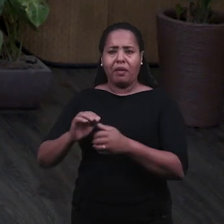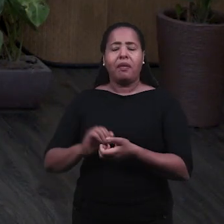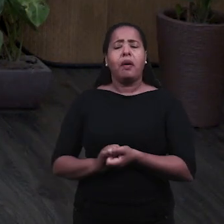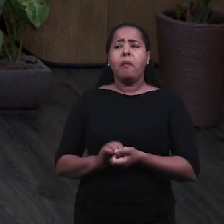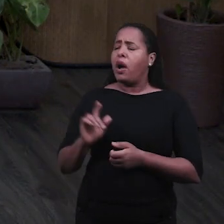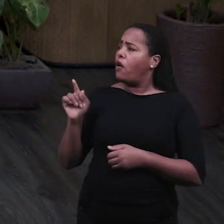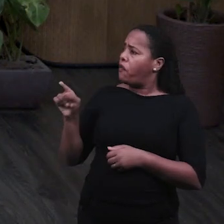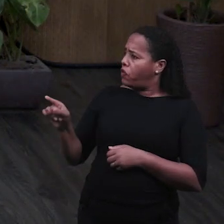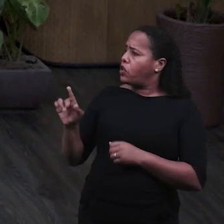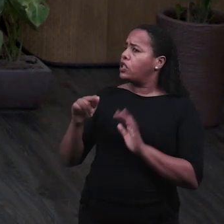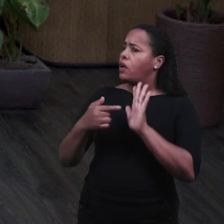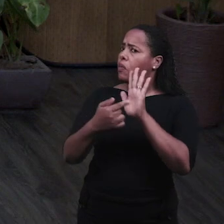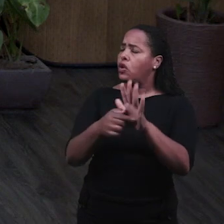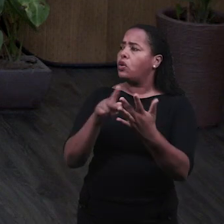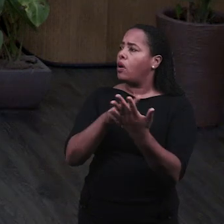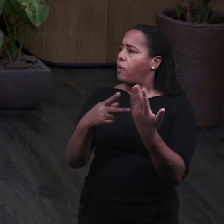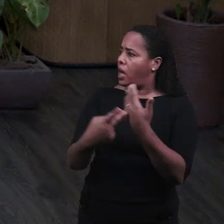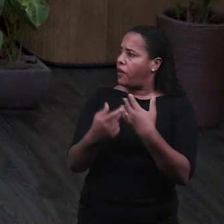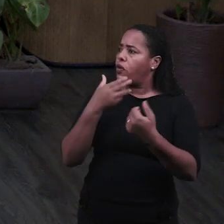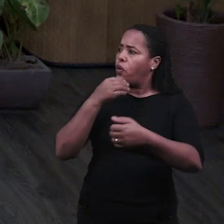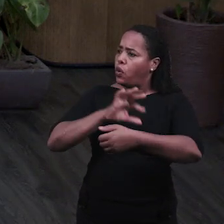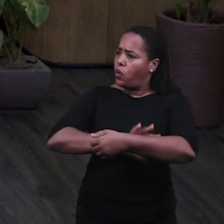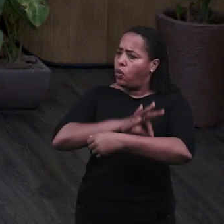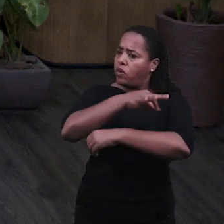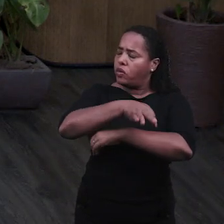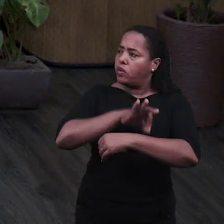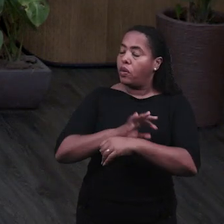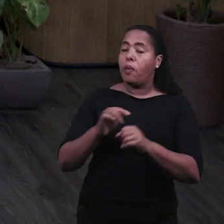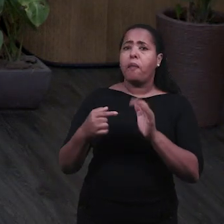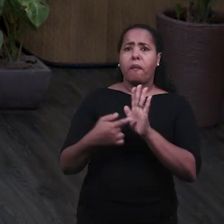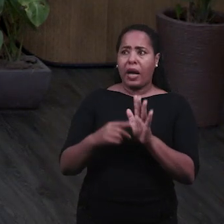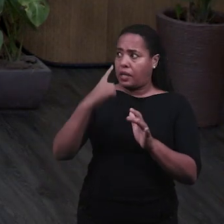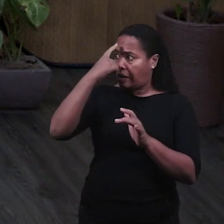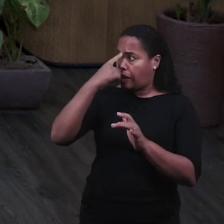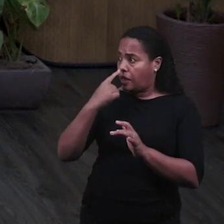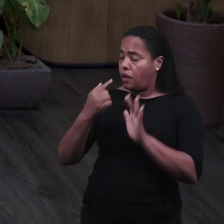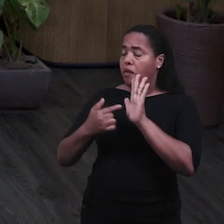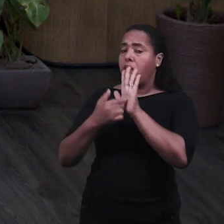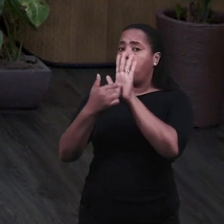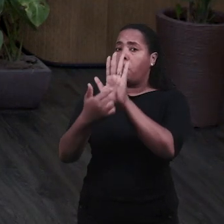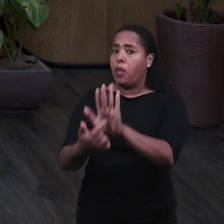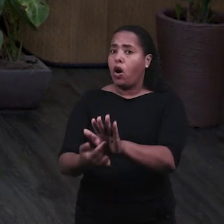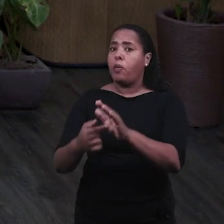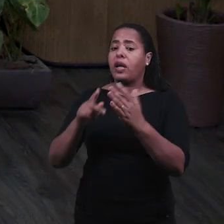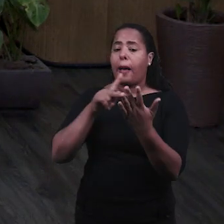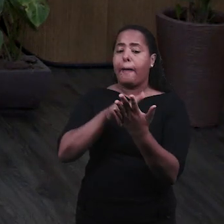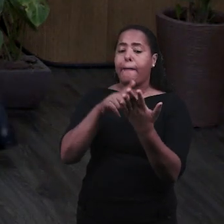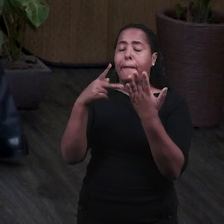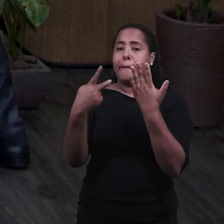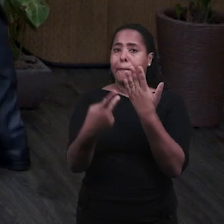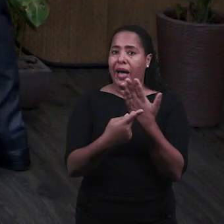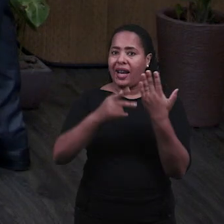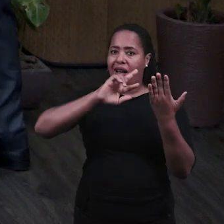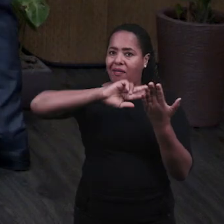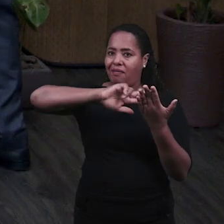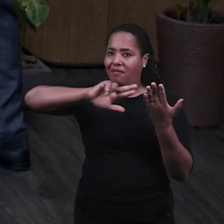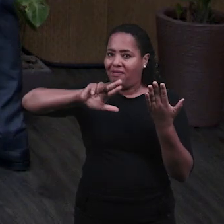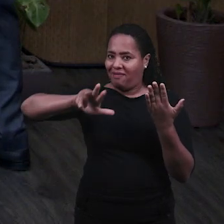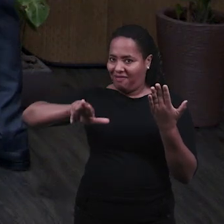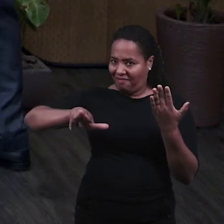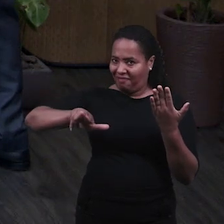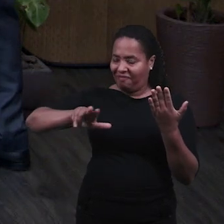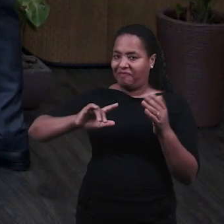dans le ministère. Mais, vous avez parlé de la parabole du semeur, mais ici, il indique l'enséate